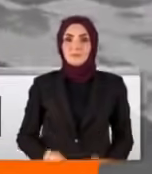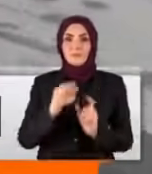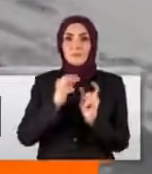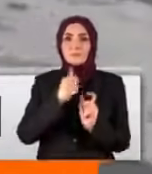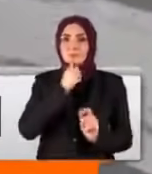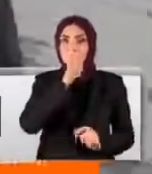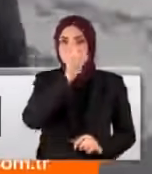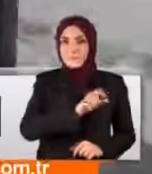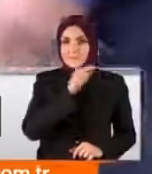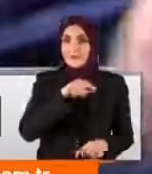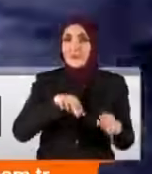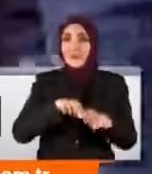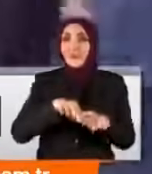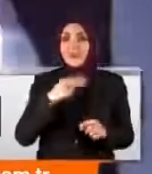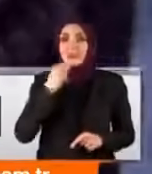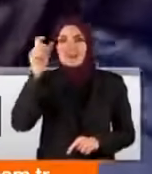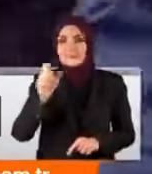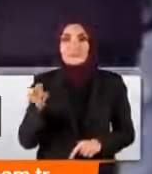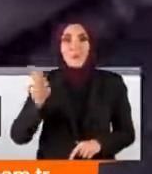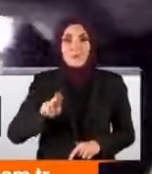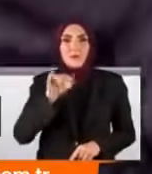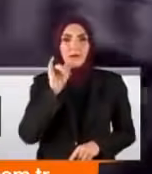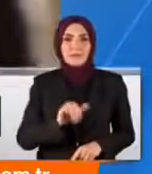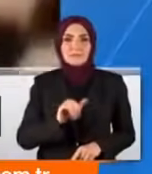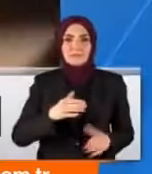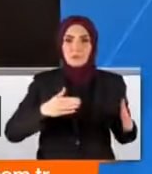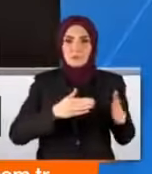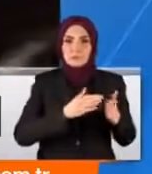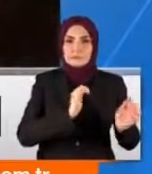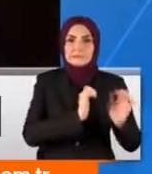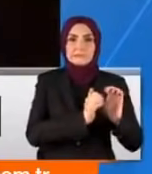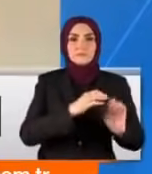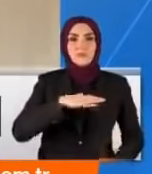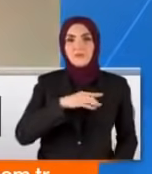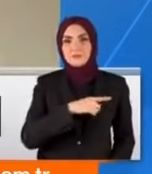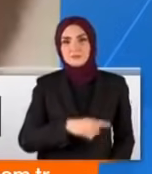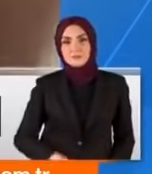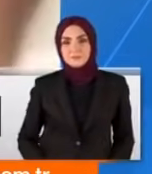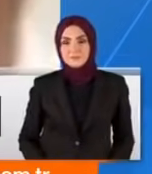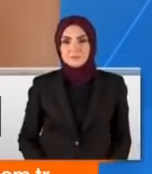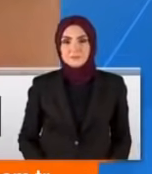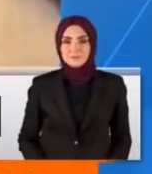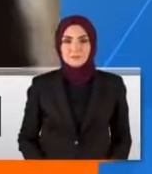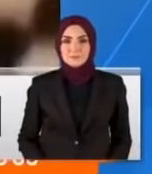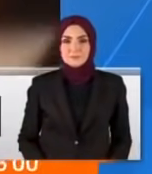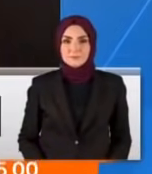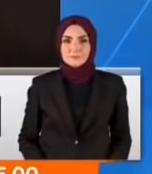Ümitcan Uygun, Aleyna Çakır'ın ölümüyle ilgili iyice köşeye sıkıştı. Böyle yapılmaz, böyle yapılır. Arkadaşlar.